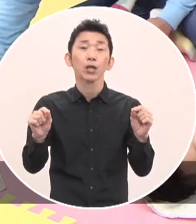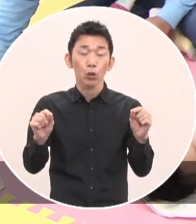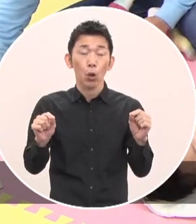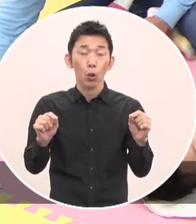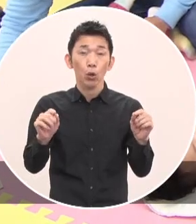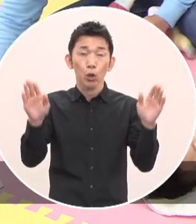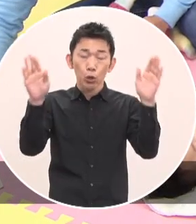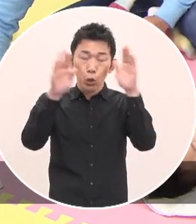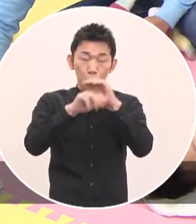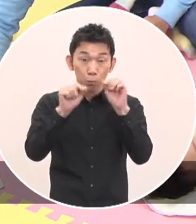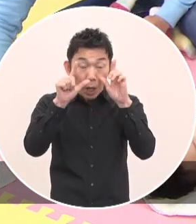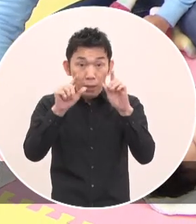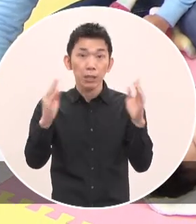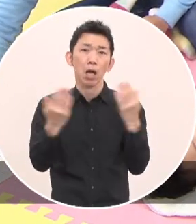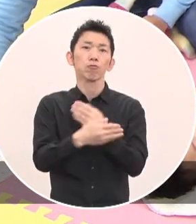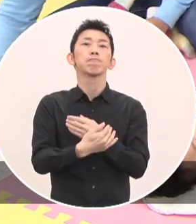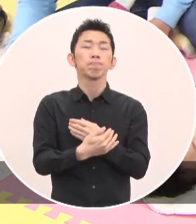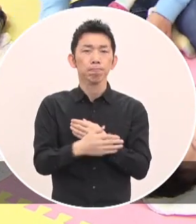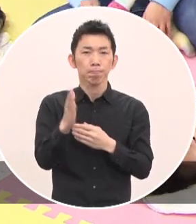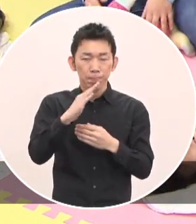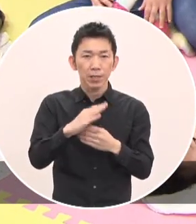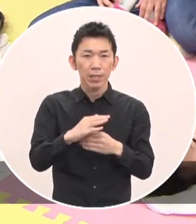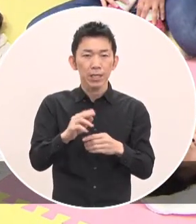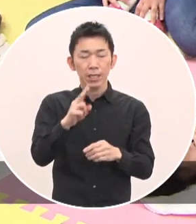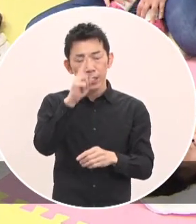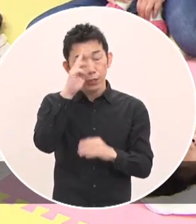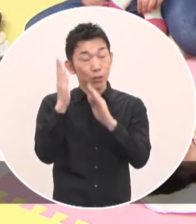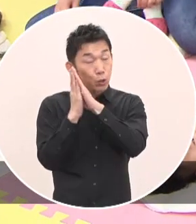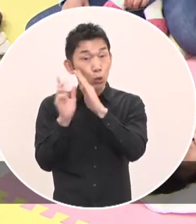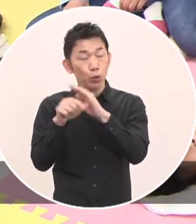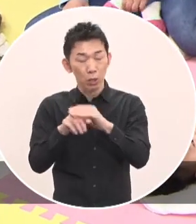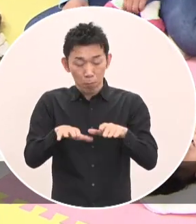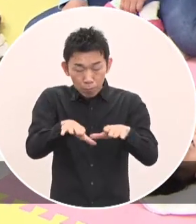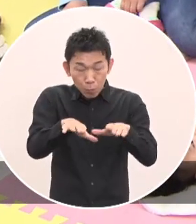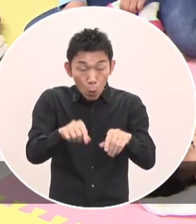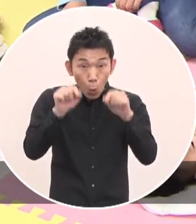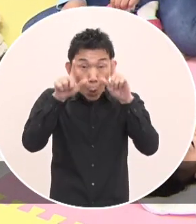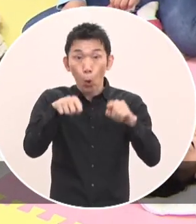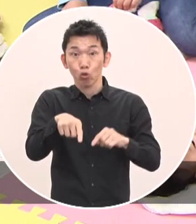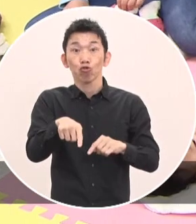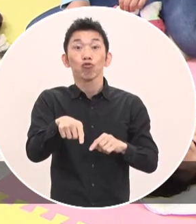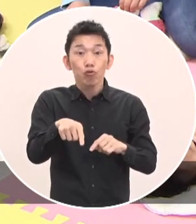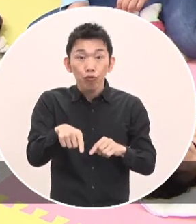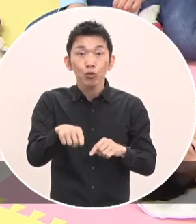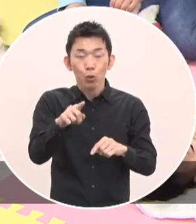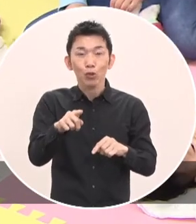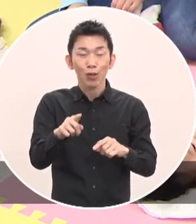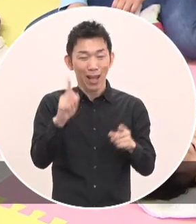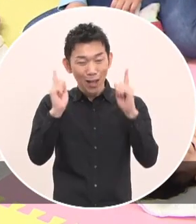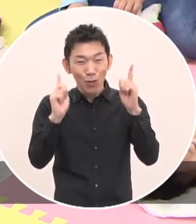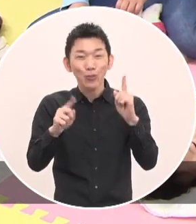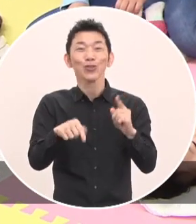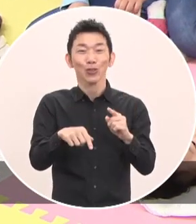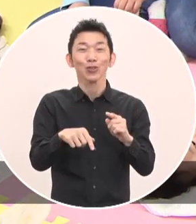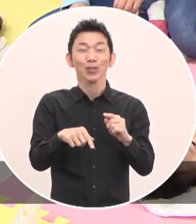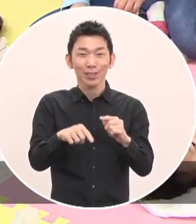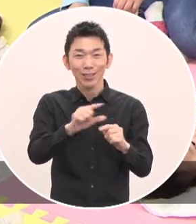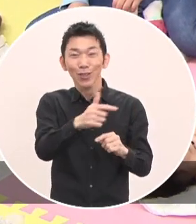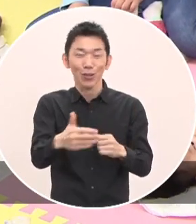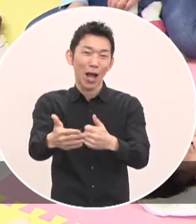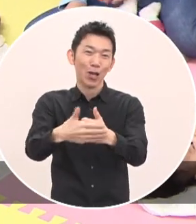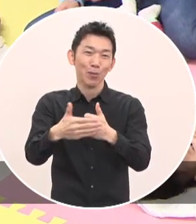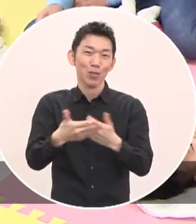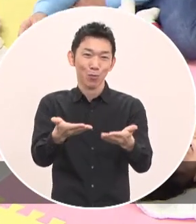なるん昼寝はしててもうちょっとか j 100時間です青春時代から教えてもらったの